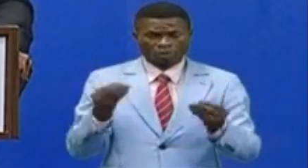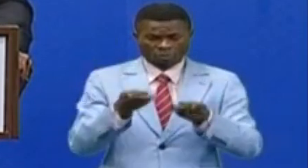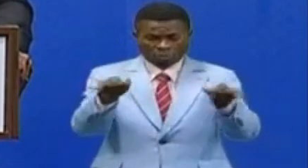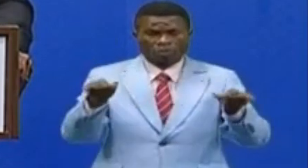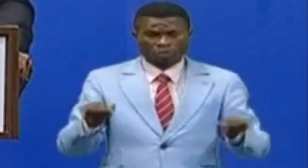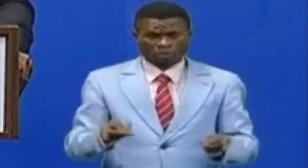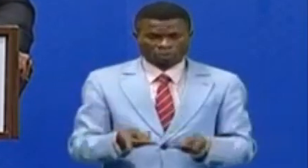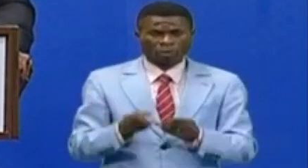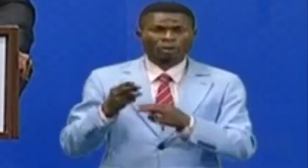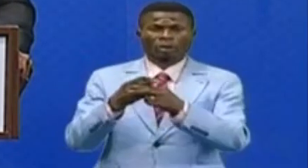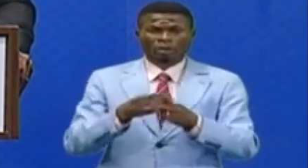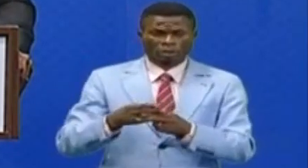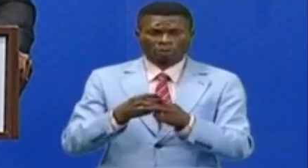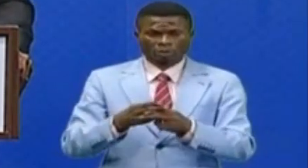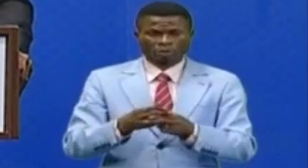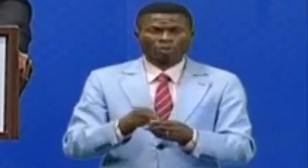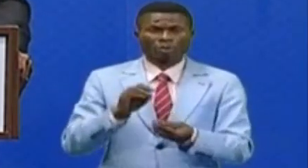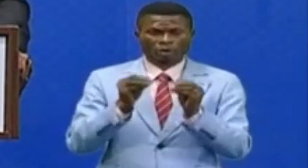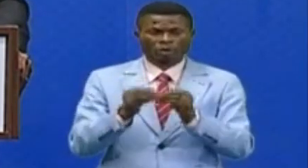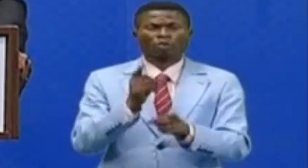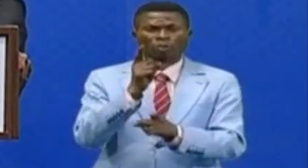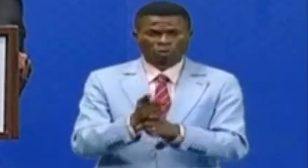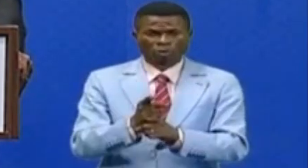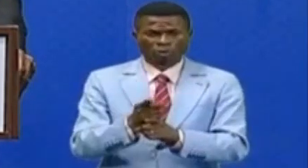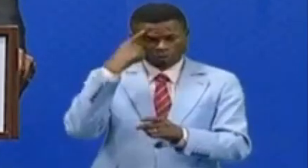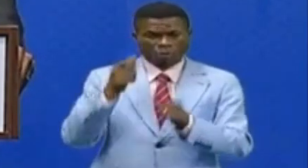espaces sécurisés en nombre suffisant